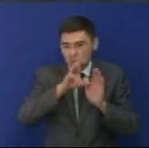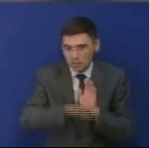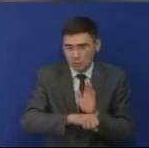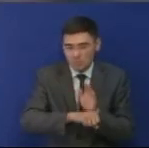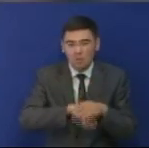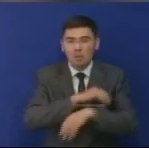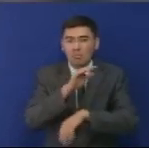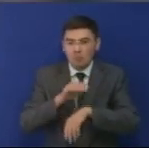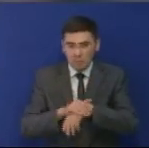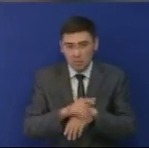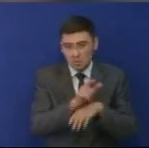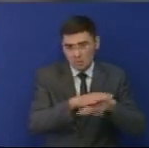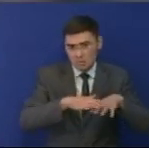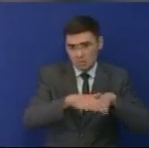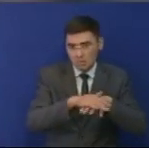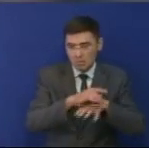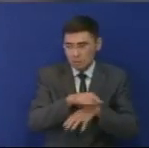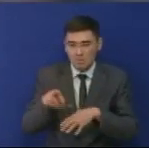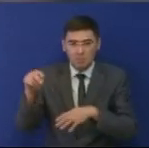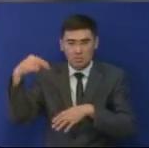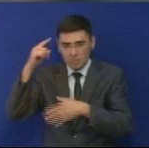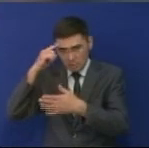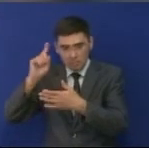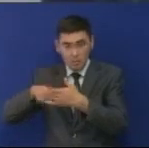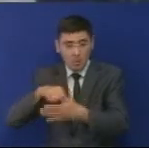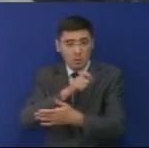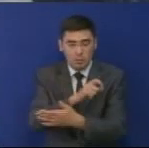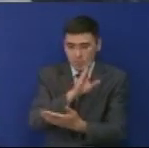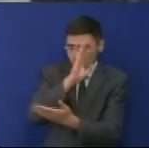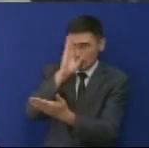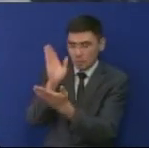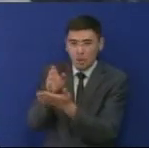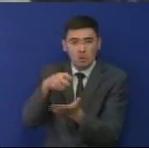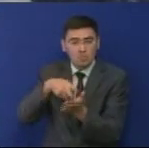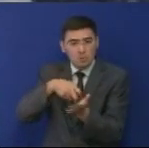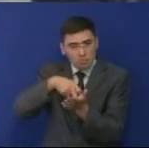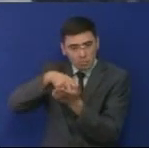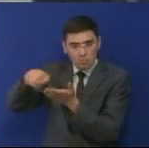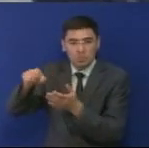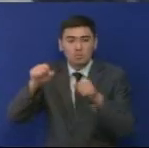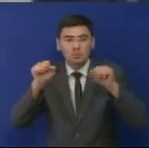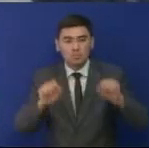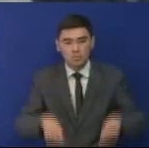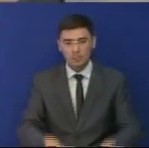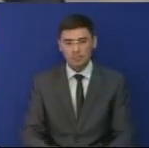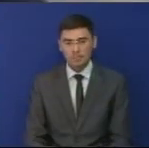это не говорит о доверии к новоизбранному президенту, когда к нему напрямую могут написать письмо и рассказать о своей